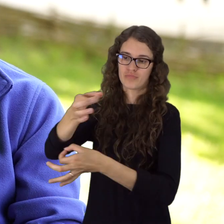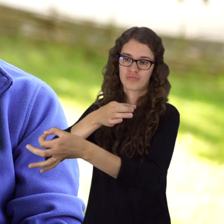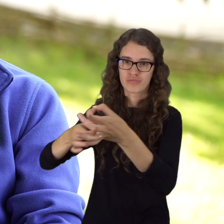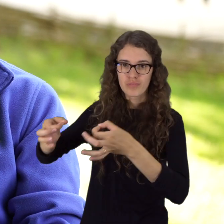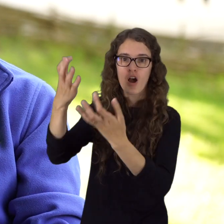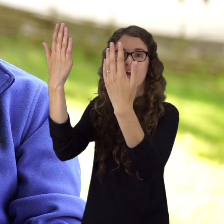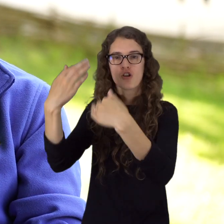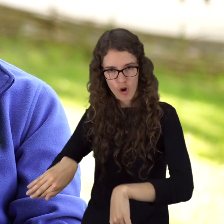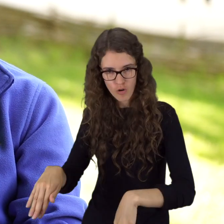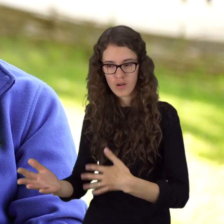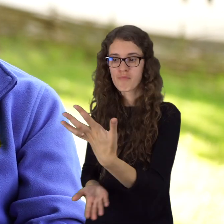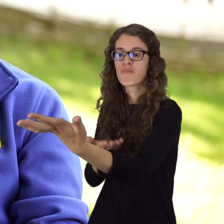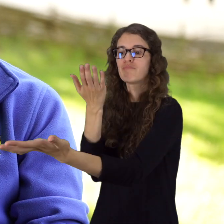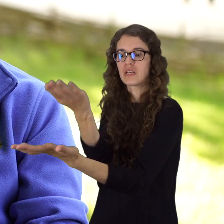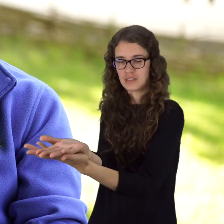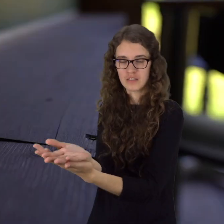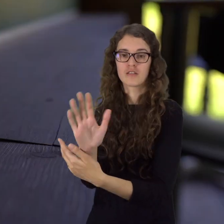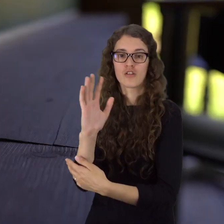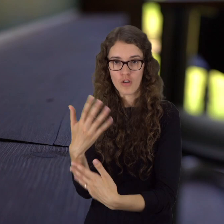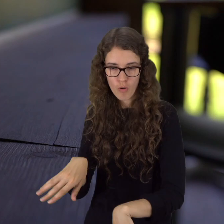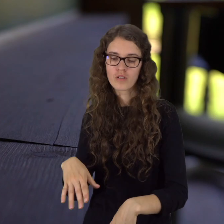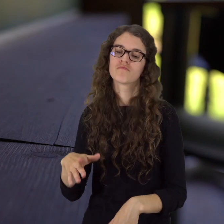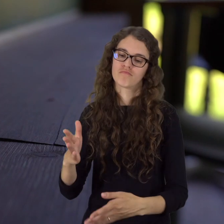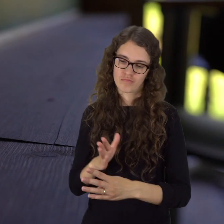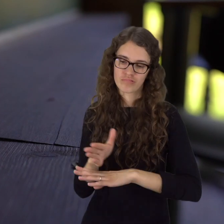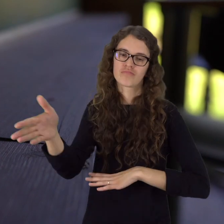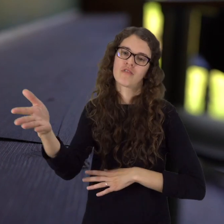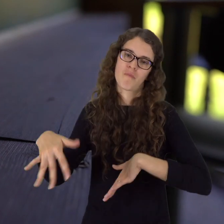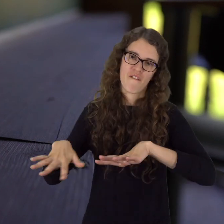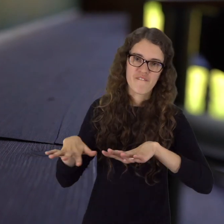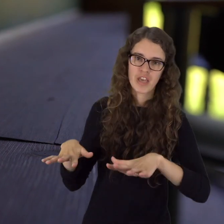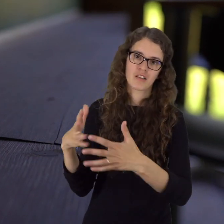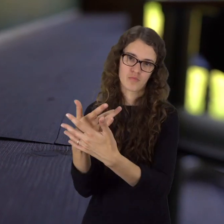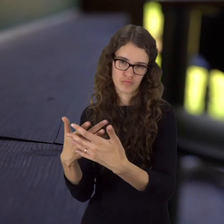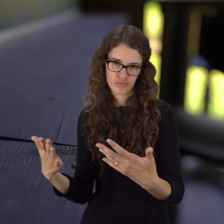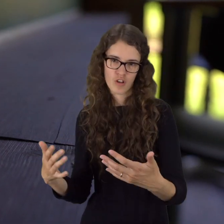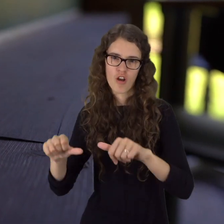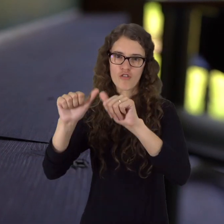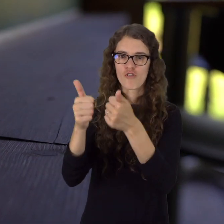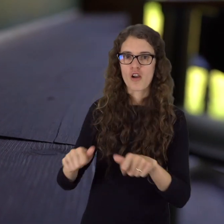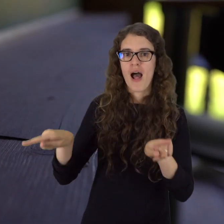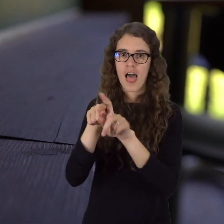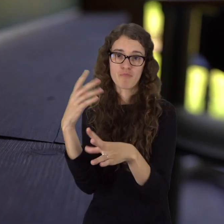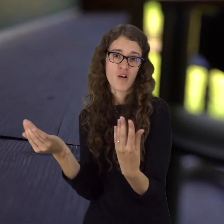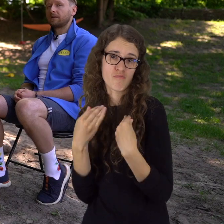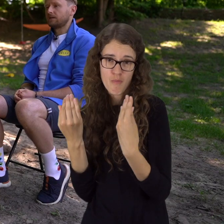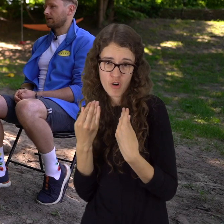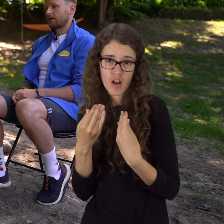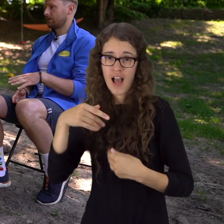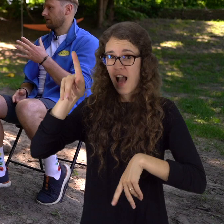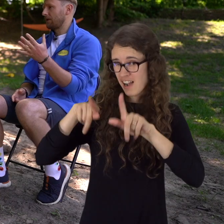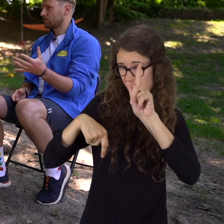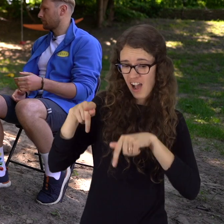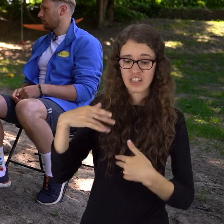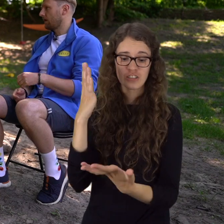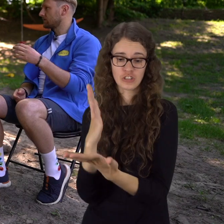diena, keliaujame į veiklas, tokių kaip pamokų, metodas pamoka tikrai kartais yra ir pas mus, bet tai nėra,